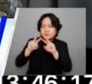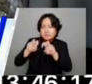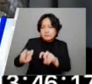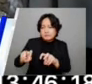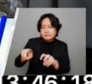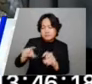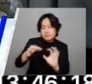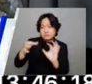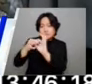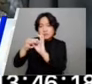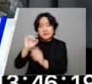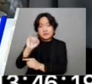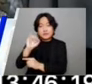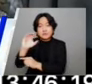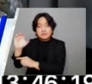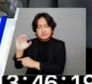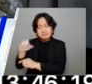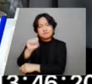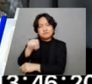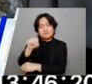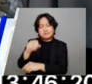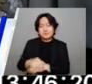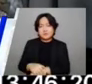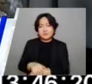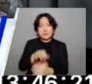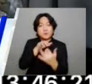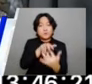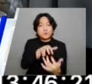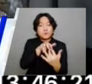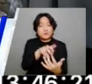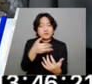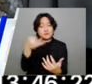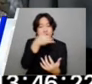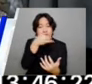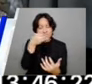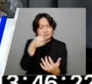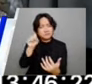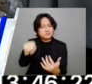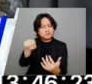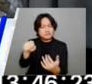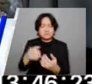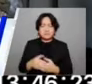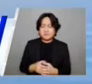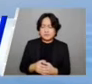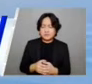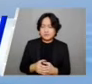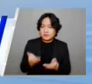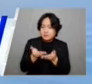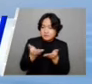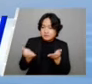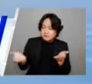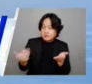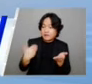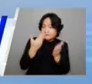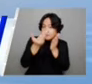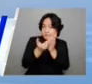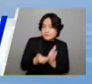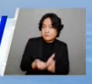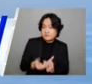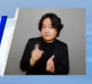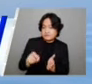Yes, tuko sa war on drugs ni Duterte. Material, importante ba yung iharap sa ICC?